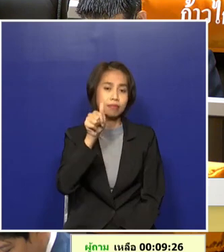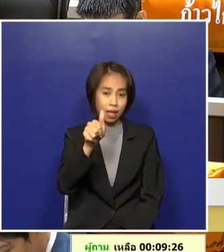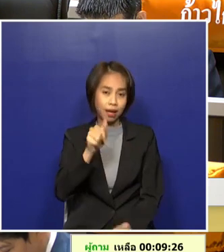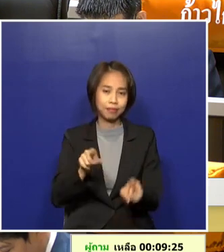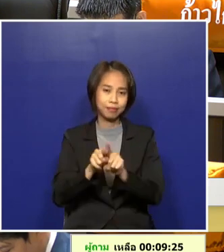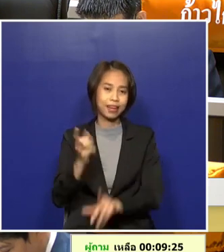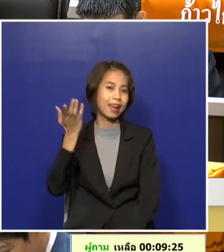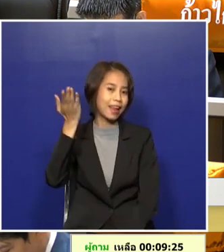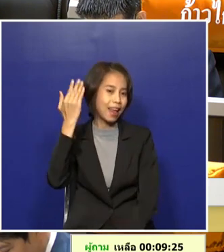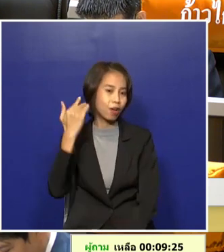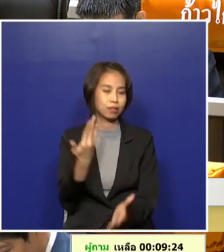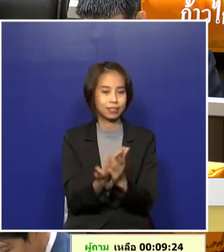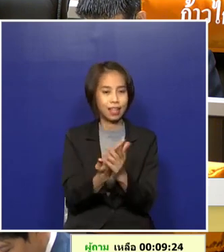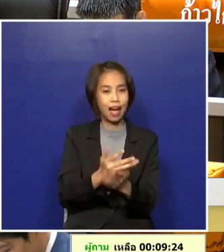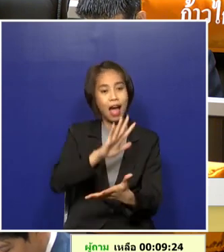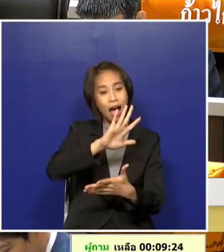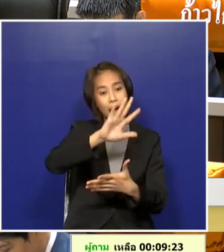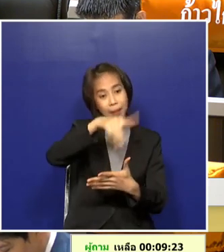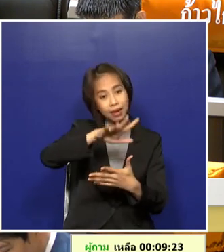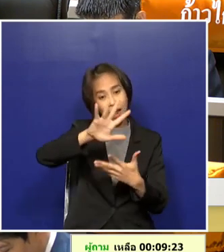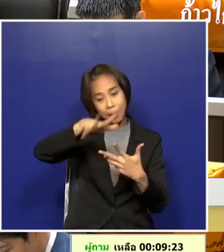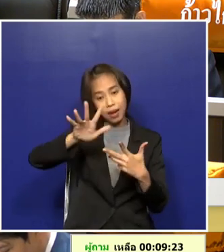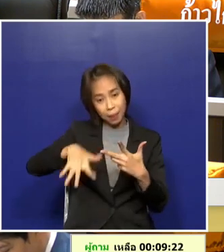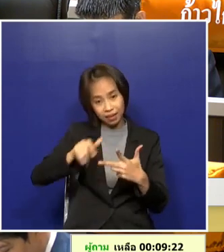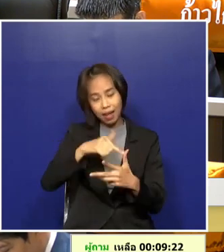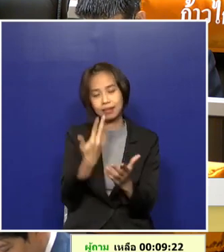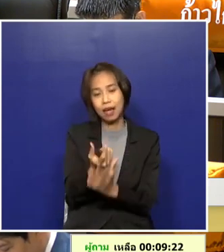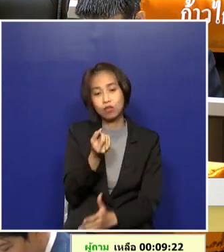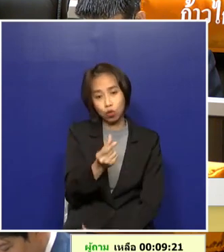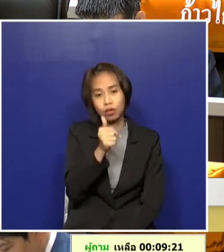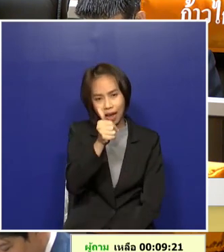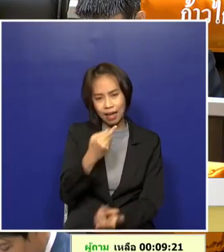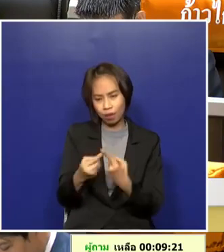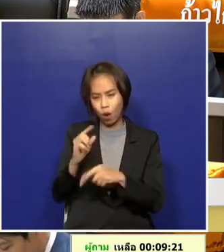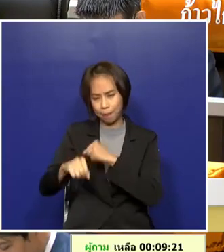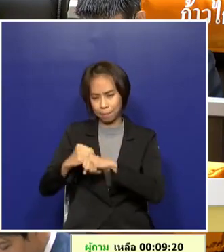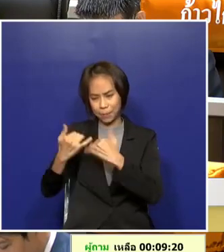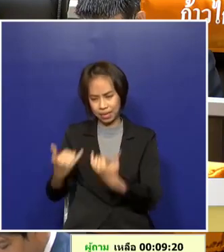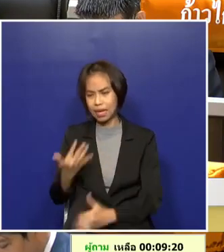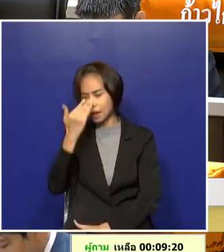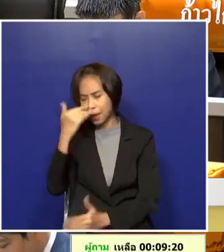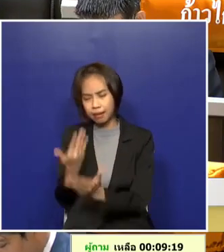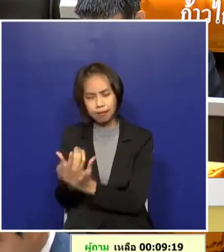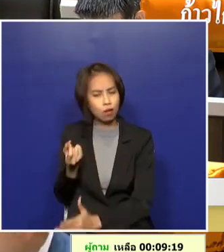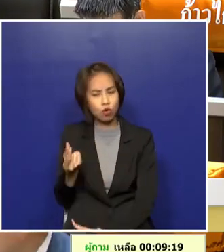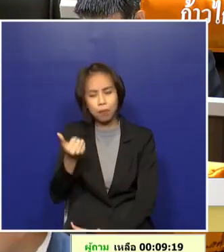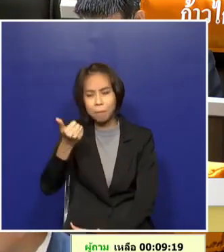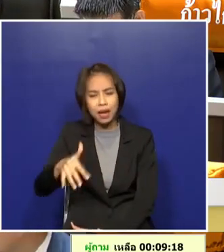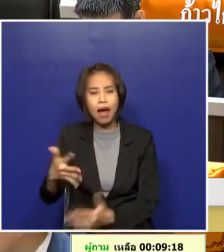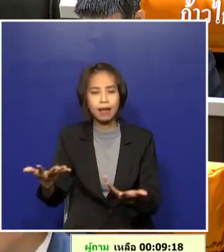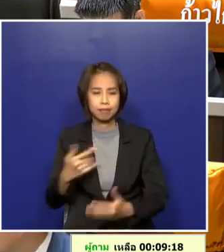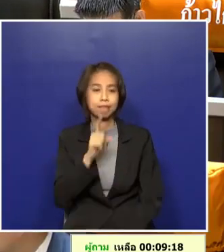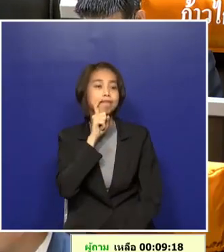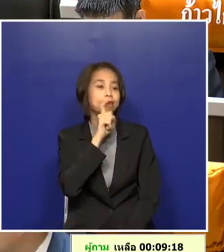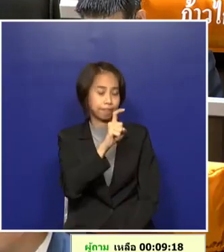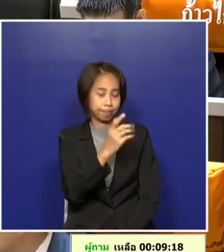าย 5,000 3เดือนเนี่ยก็ยังให้เป็นเงินสดได้ทำไมทีนี้ให้ไม่ได้ครับอันนี้เป็นคำถามแรกครับท่านประธานครับ ครับขอเชิญท่านรั